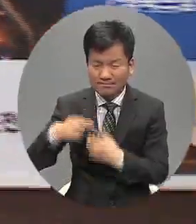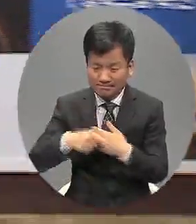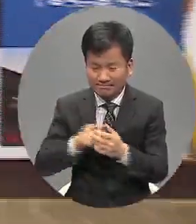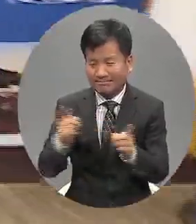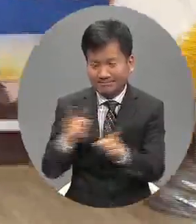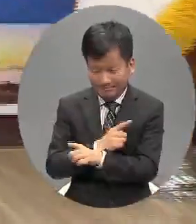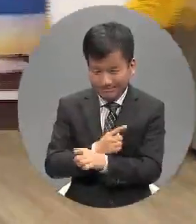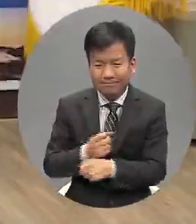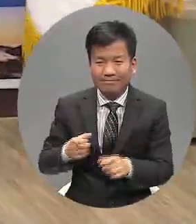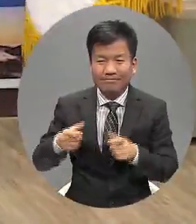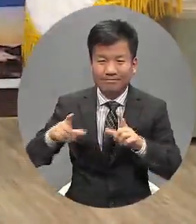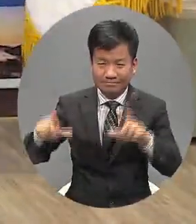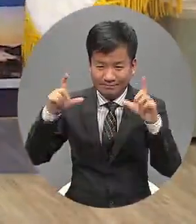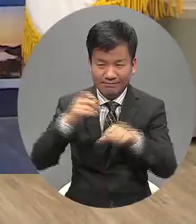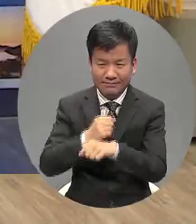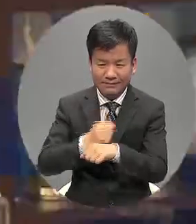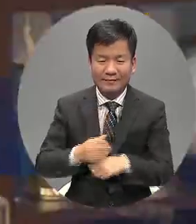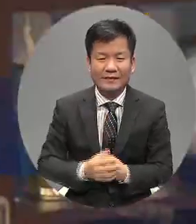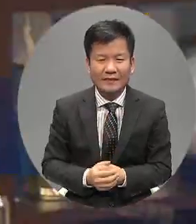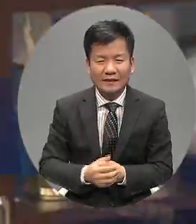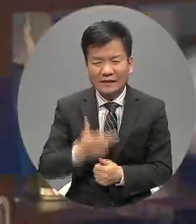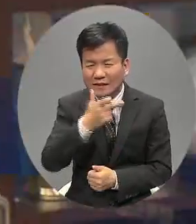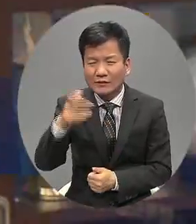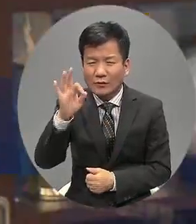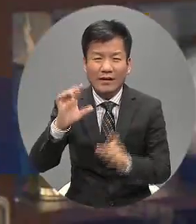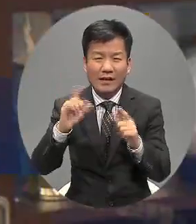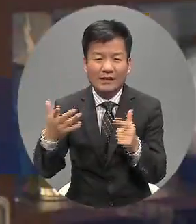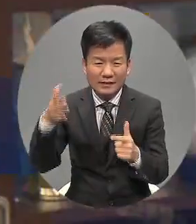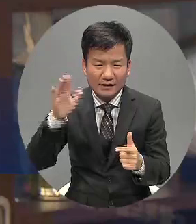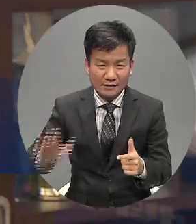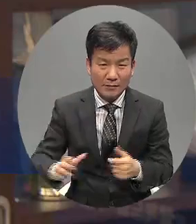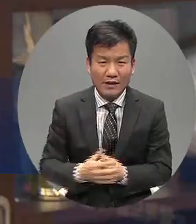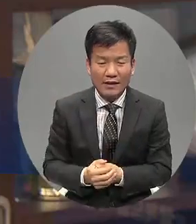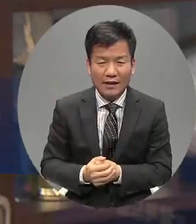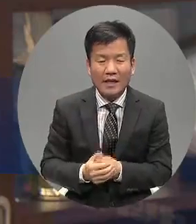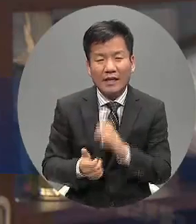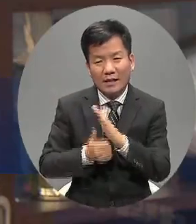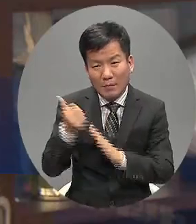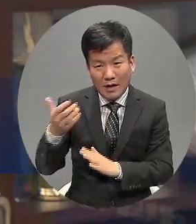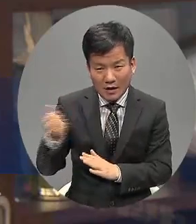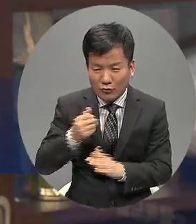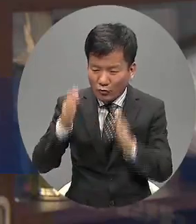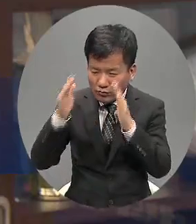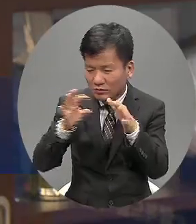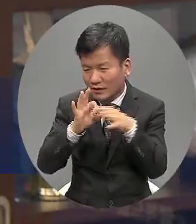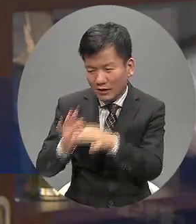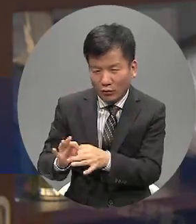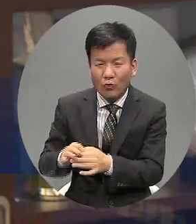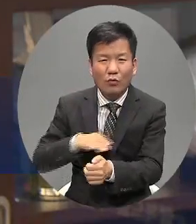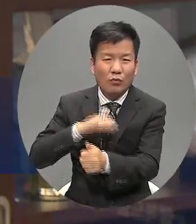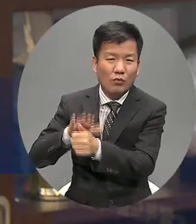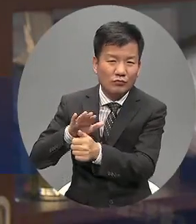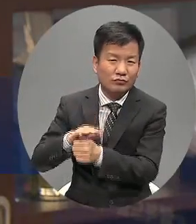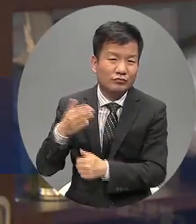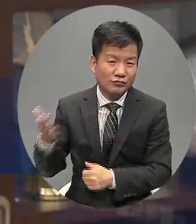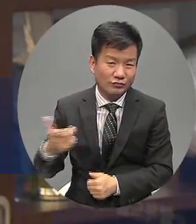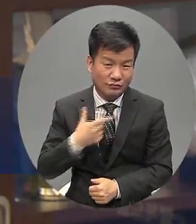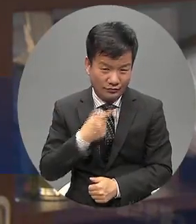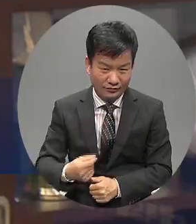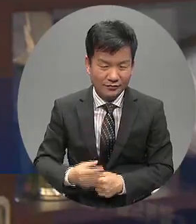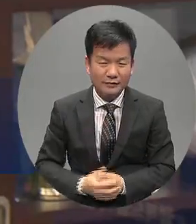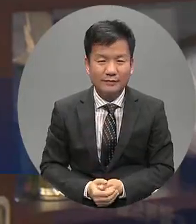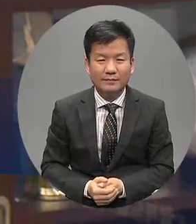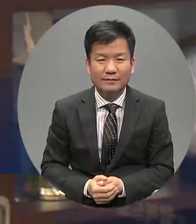바꿨습니다. 얼마 액수는 안 되지만 조금이나마 희망을 갖고 공부를 할 수 있게끔 그런